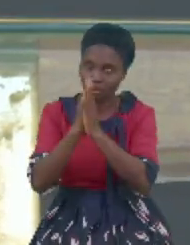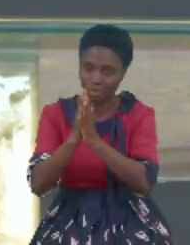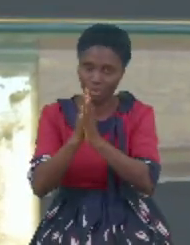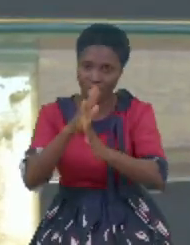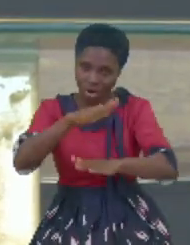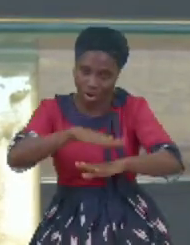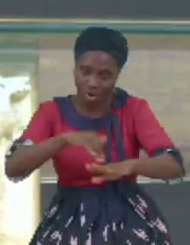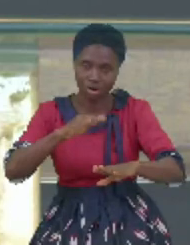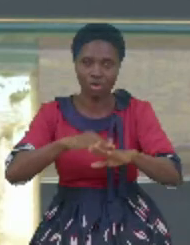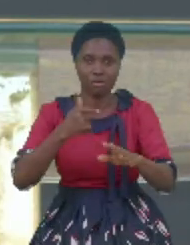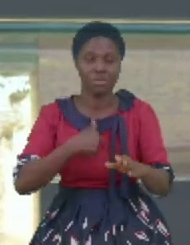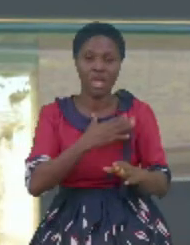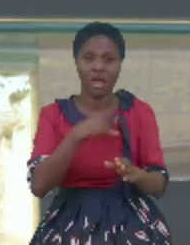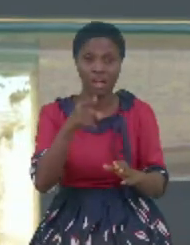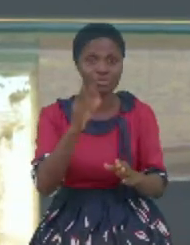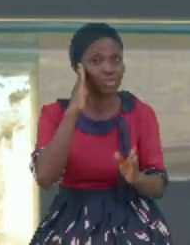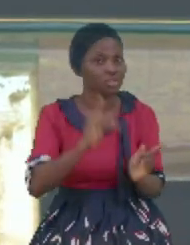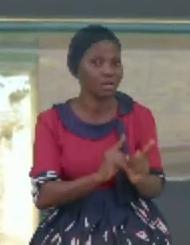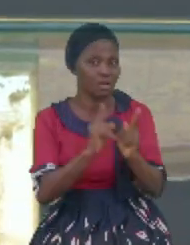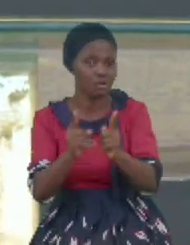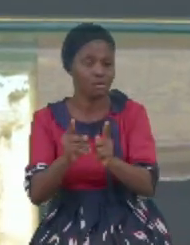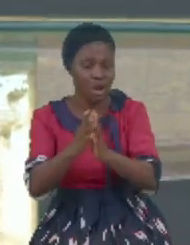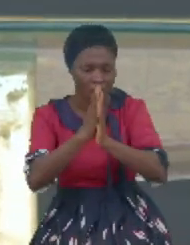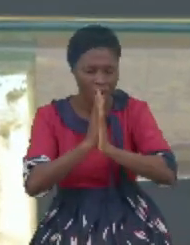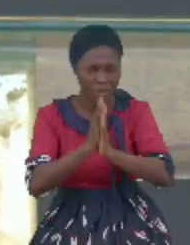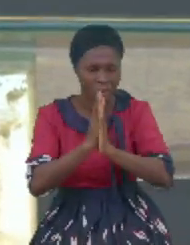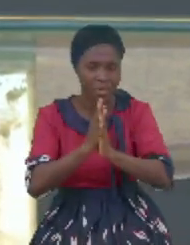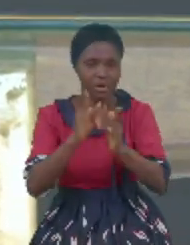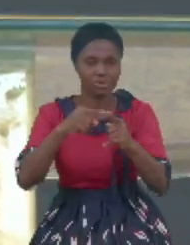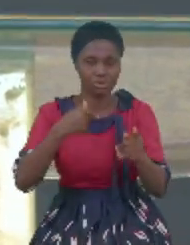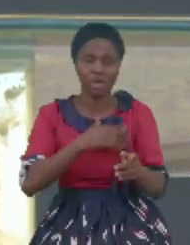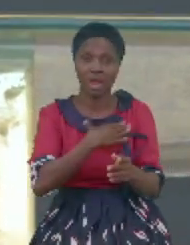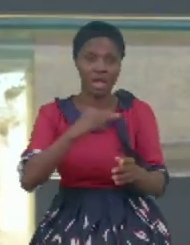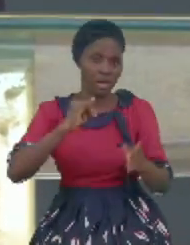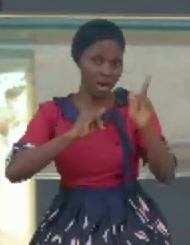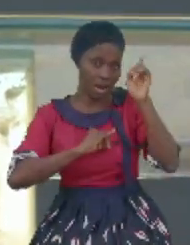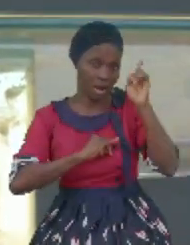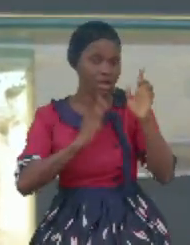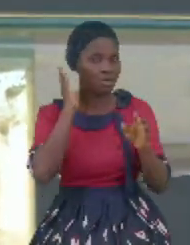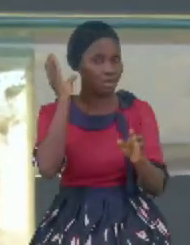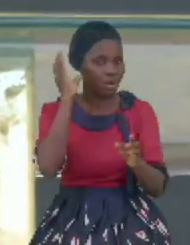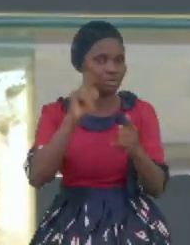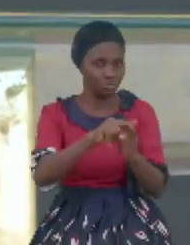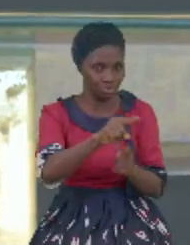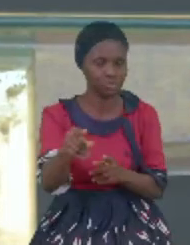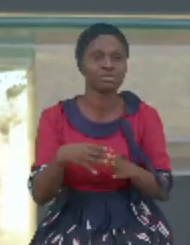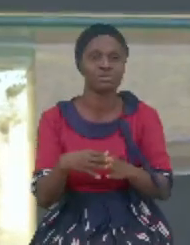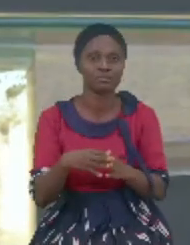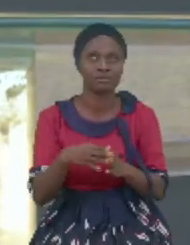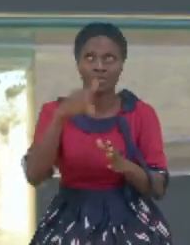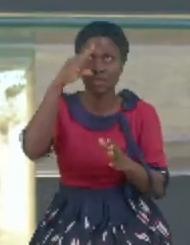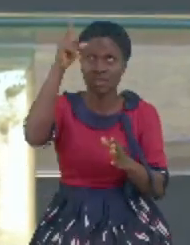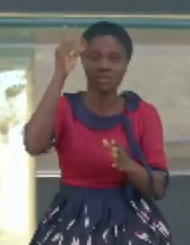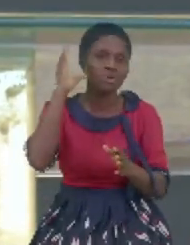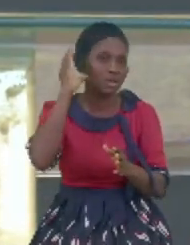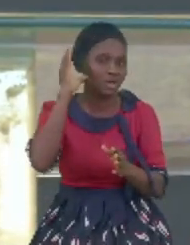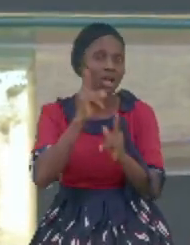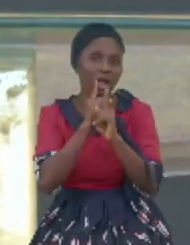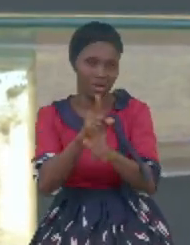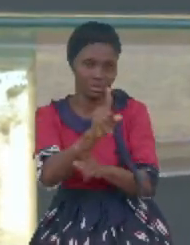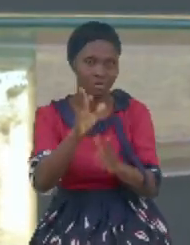Vous m'invoquerez et vous partirez. Vous me prierez et je vous exaucerai. Il vous